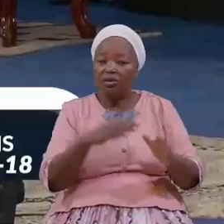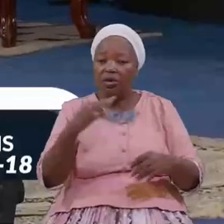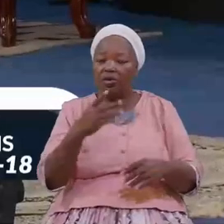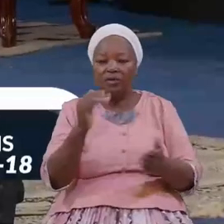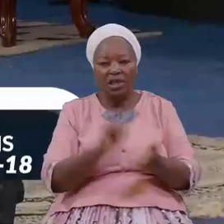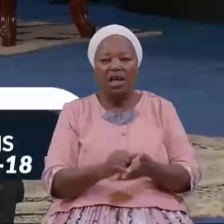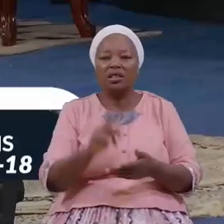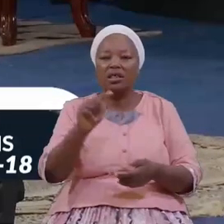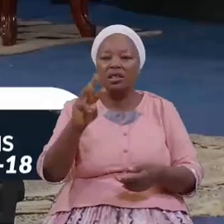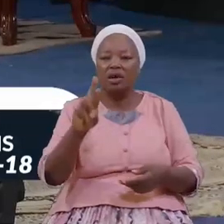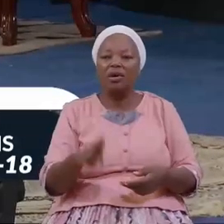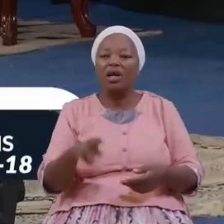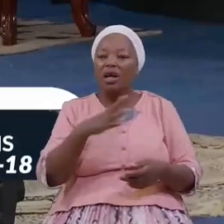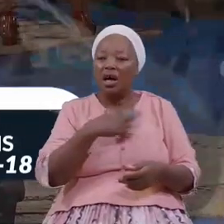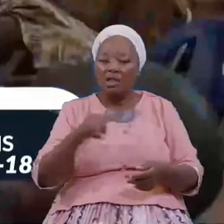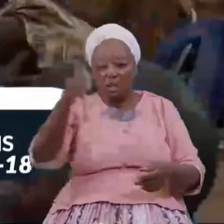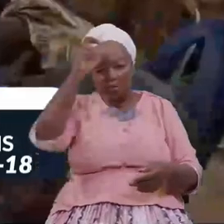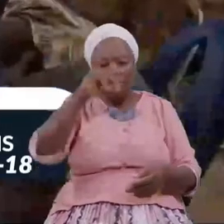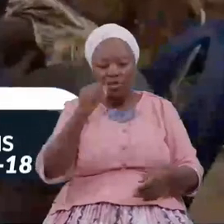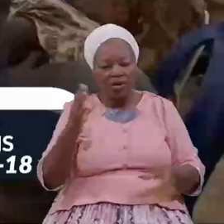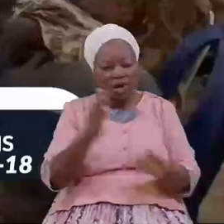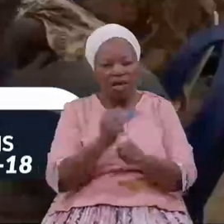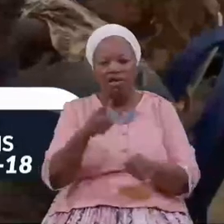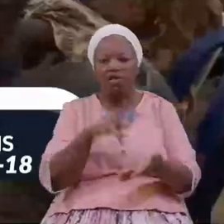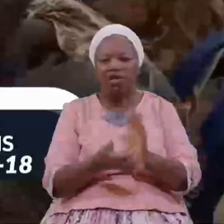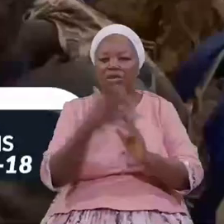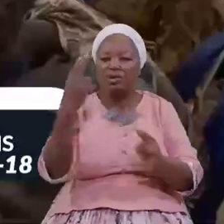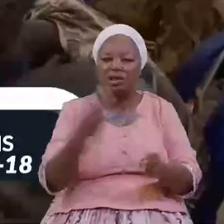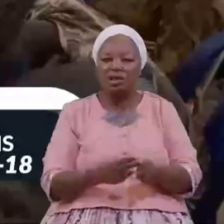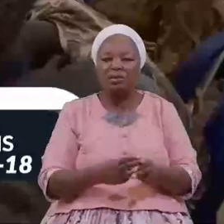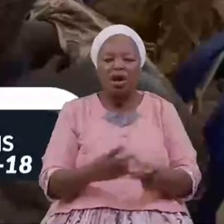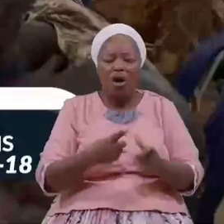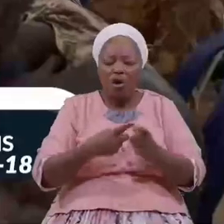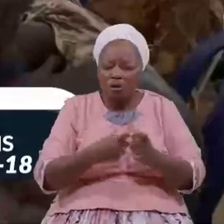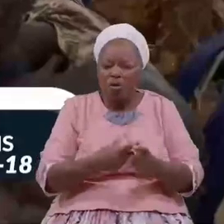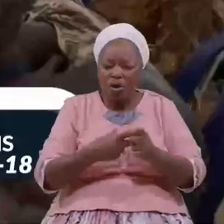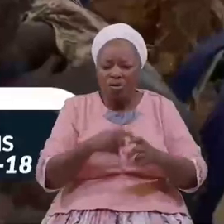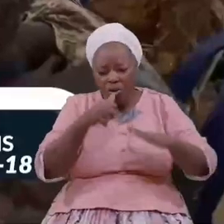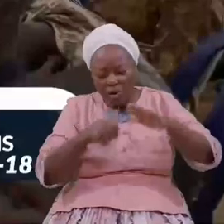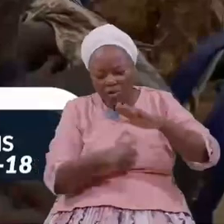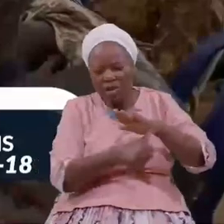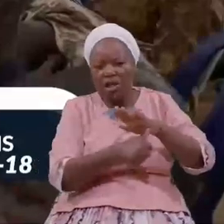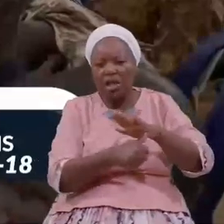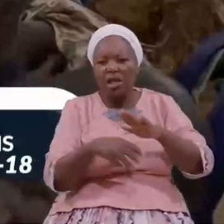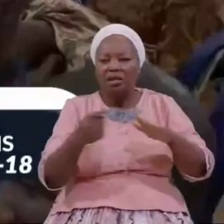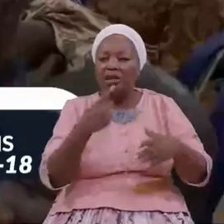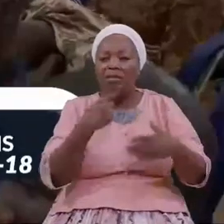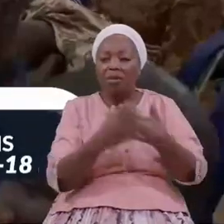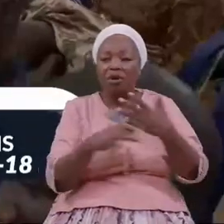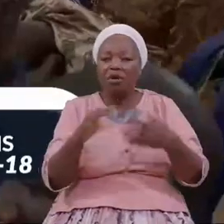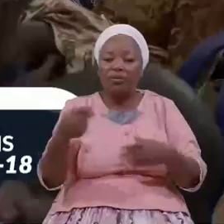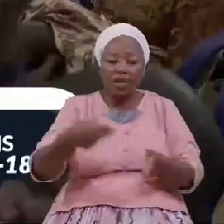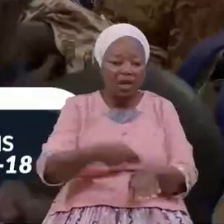cette tour, Satan ne peut plus vous attraper. Et vous courez, vous